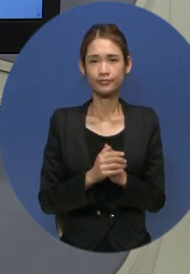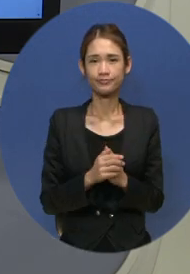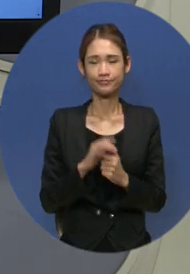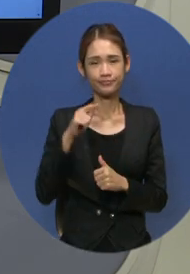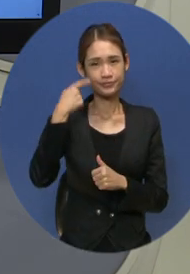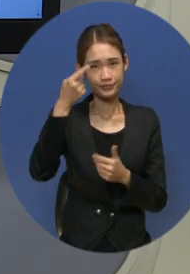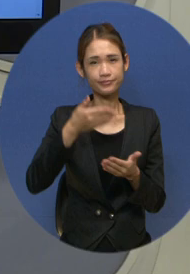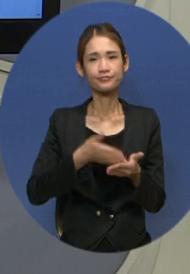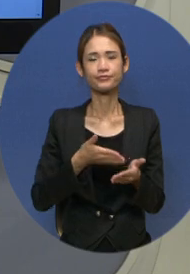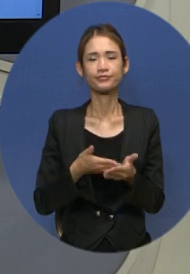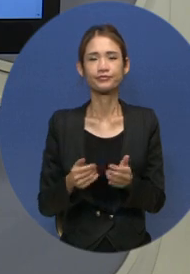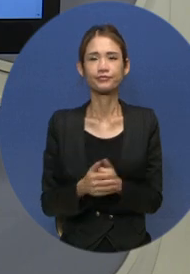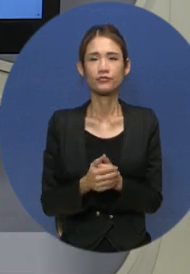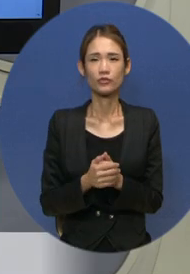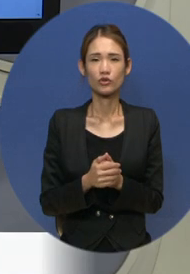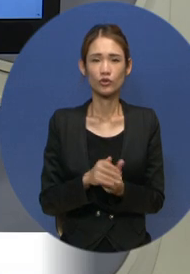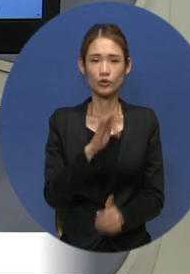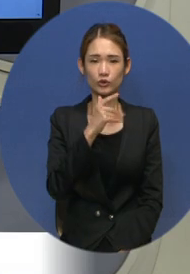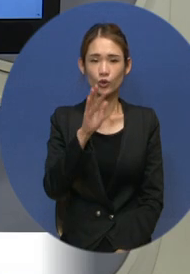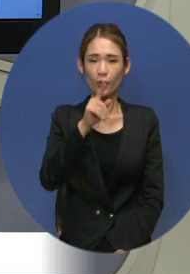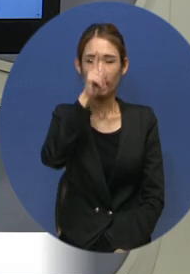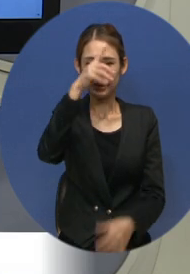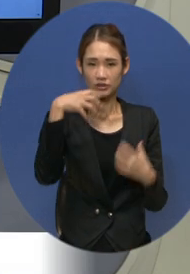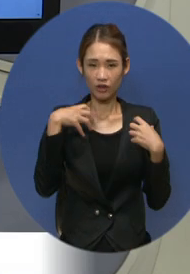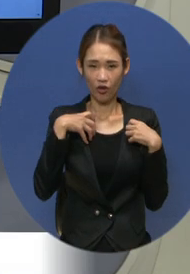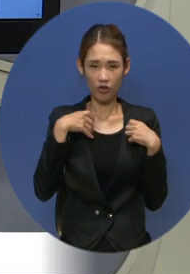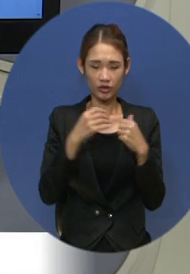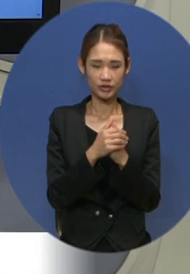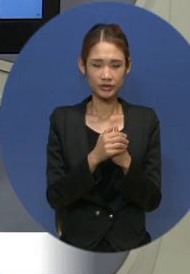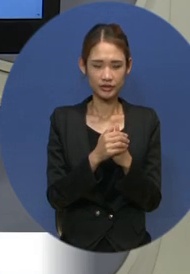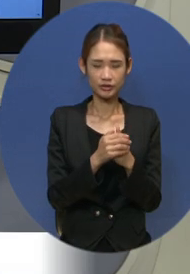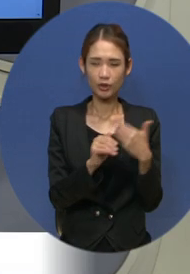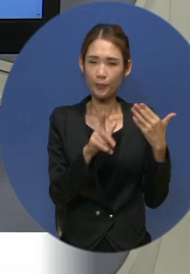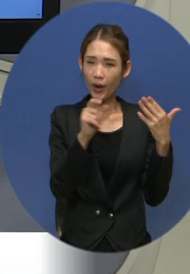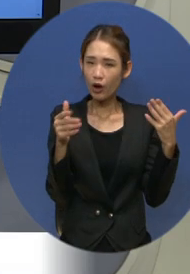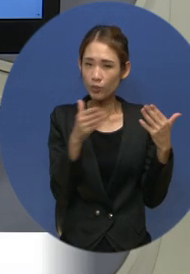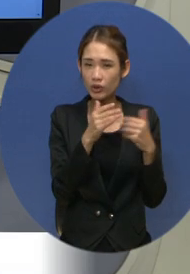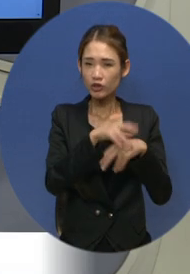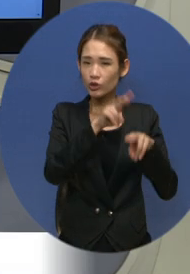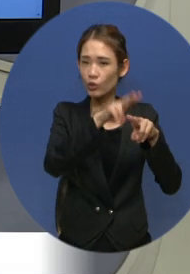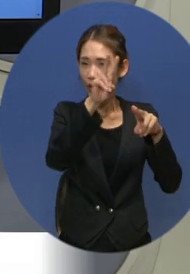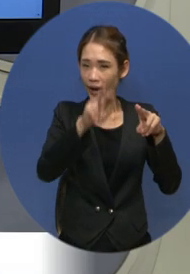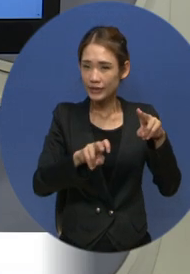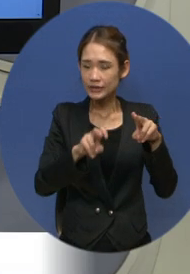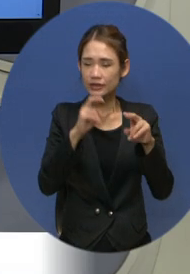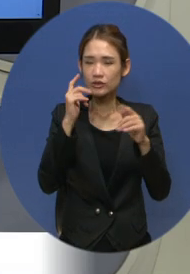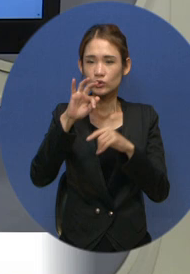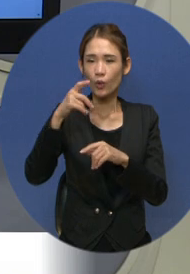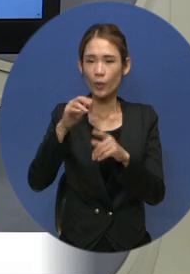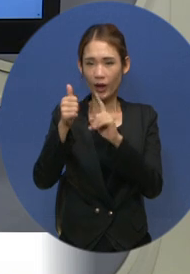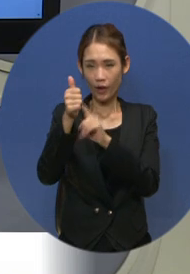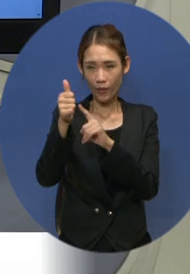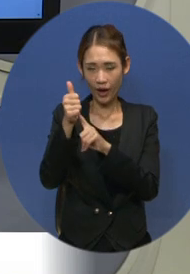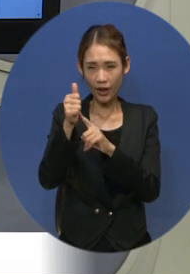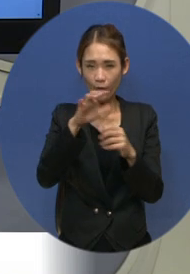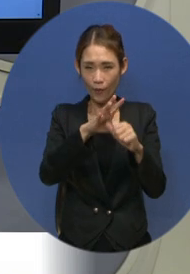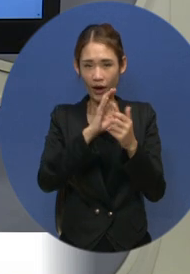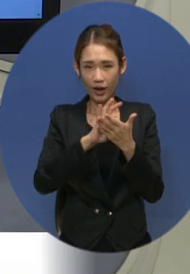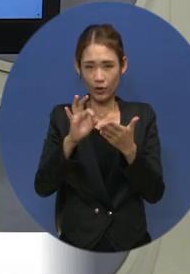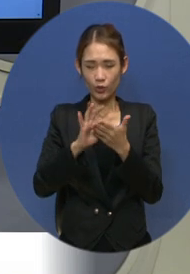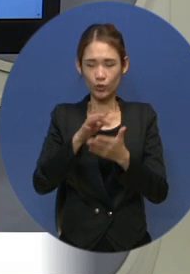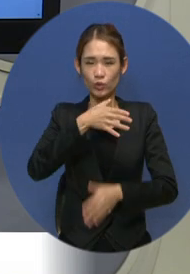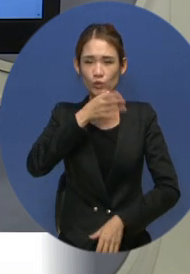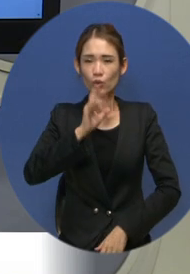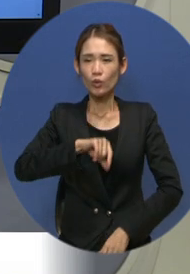다음 소식입니다 소방 청은 지난달부터 퇴직 소방관을 활용해 독거노인을 대상으로 화제 취학